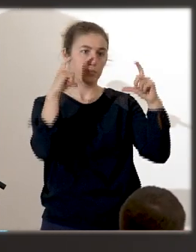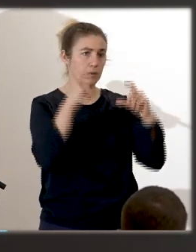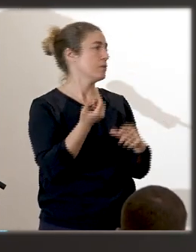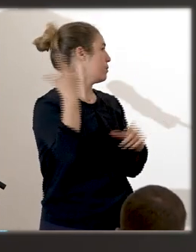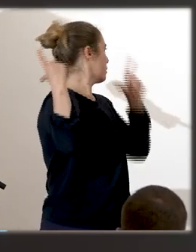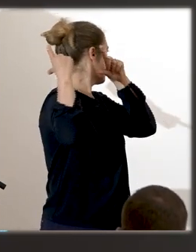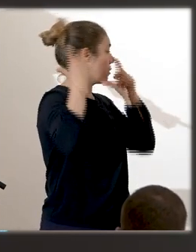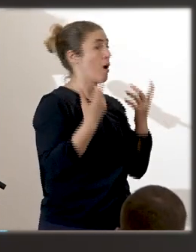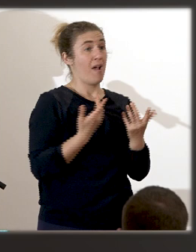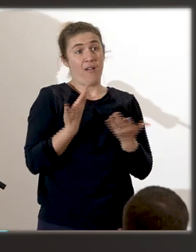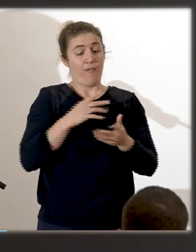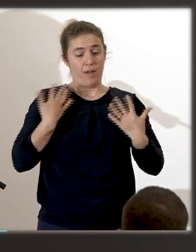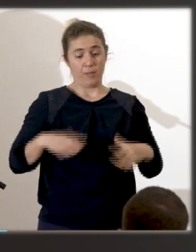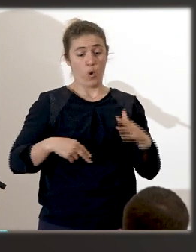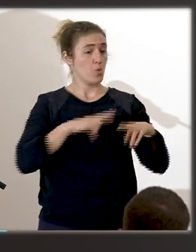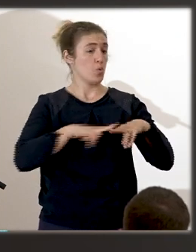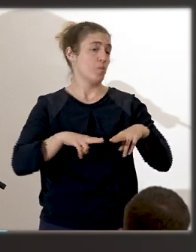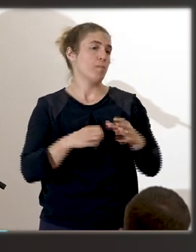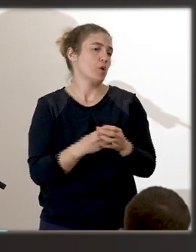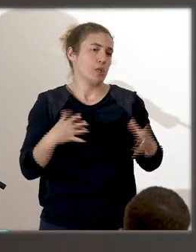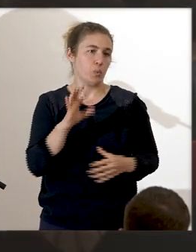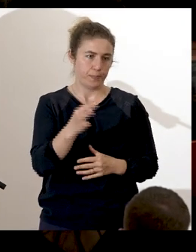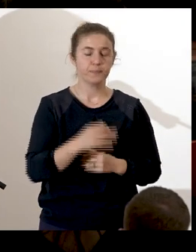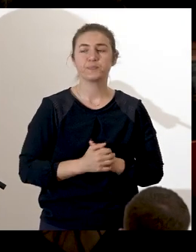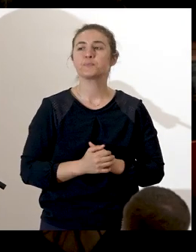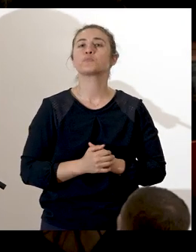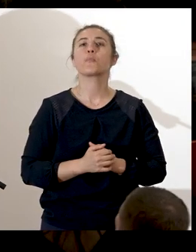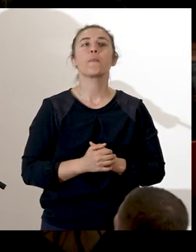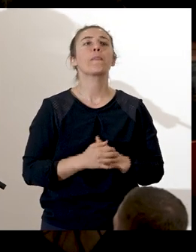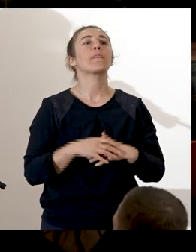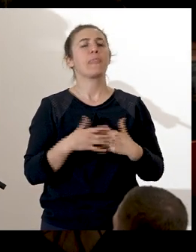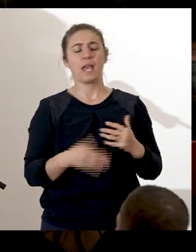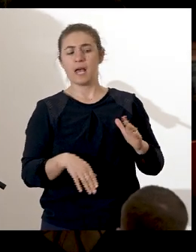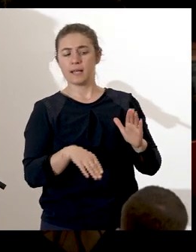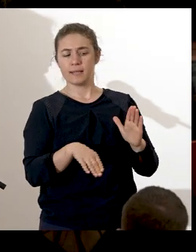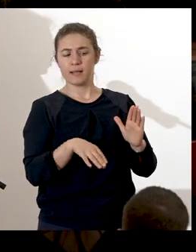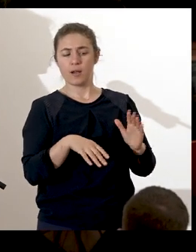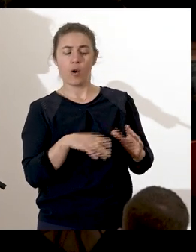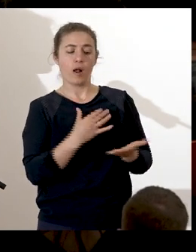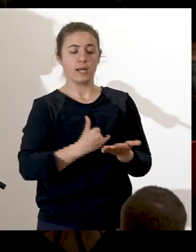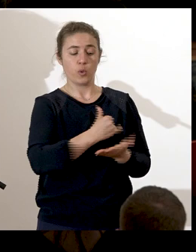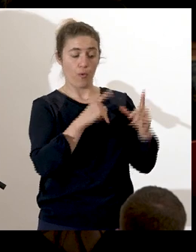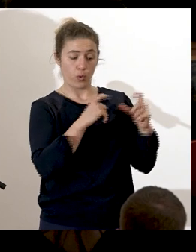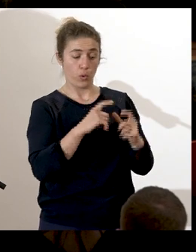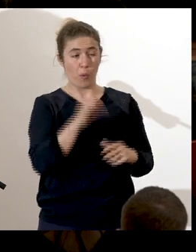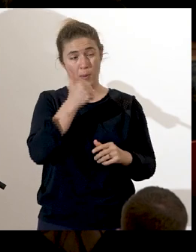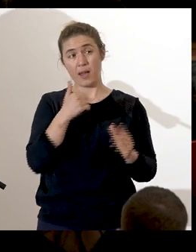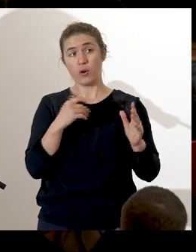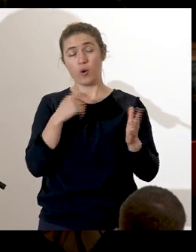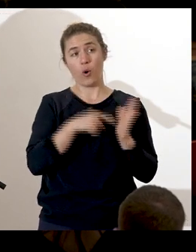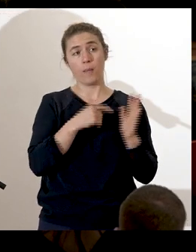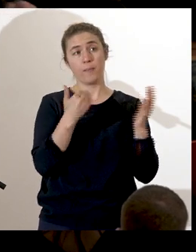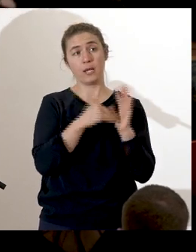plus souvent dans un état de nudité complète. Sachant que les premières photographies connues à la Réunion datent de